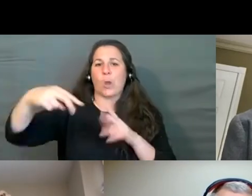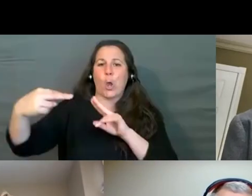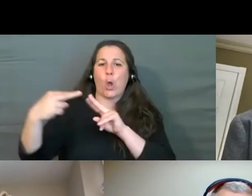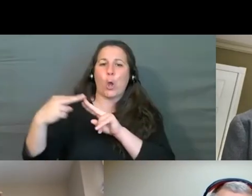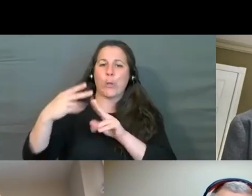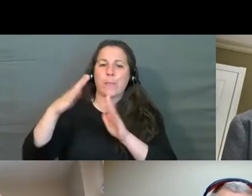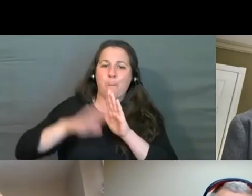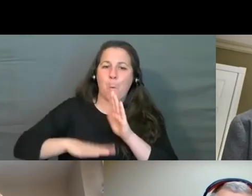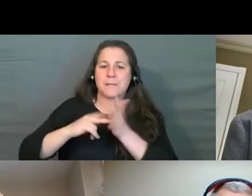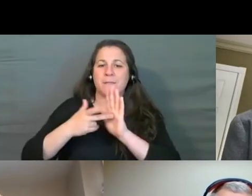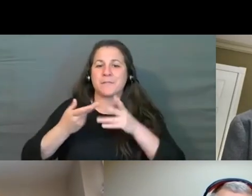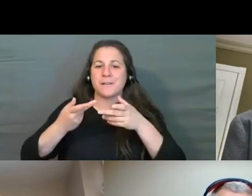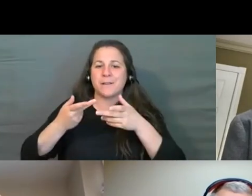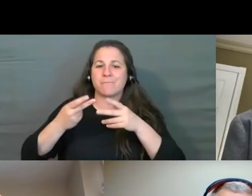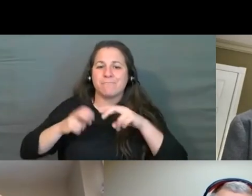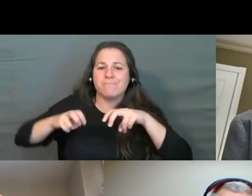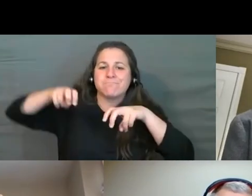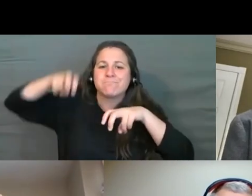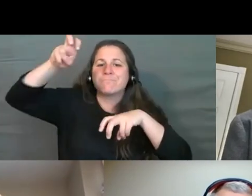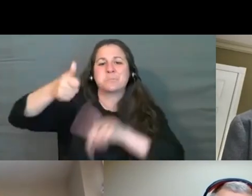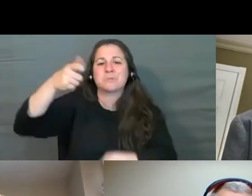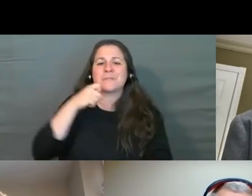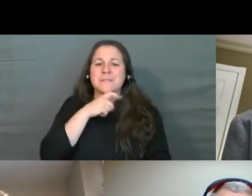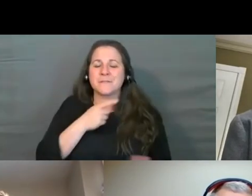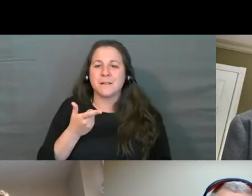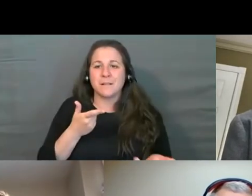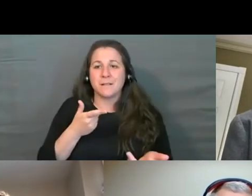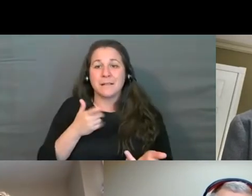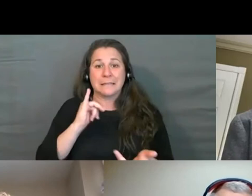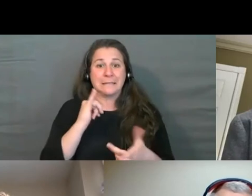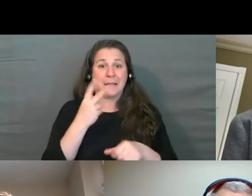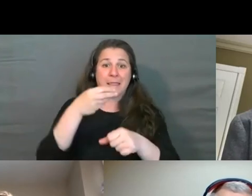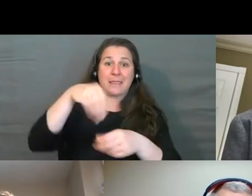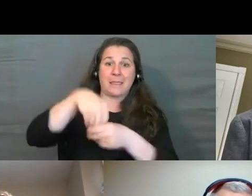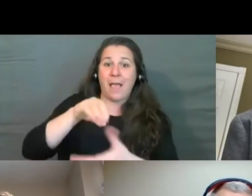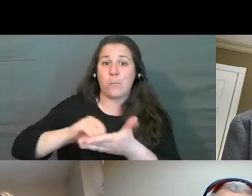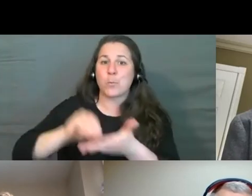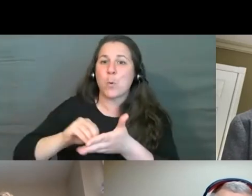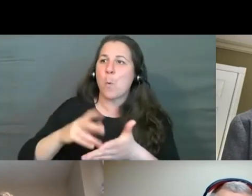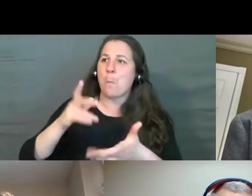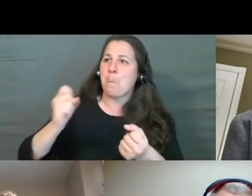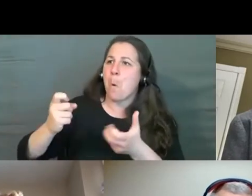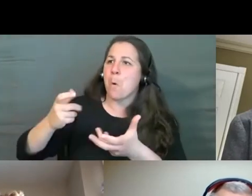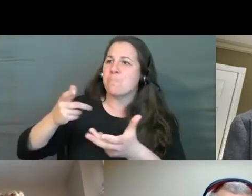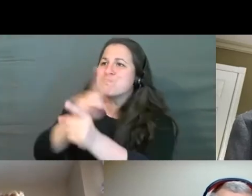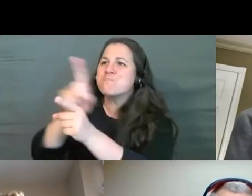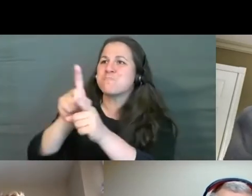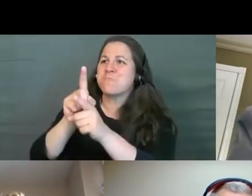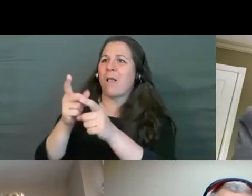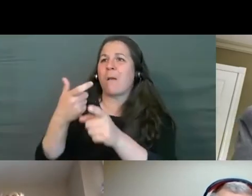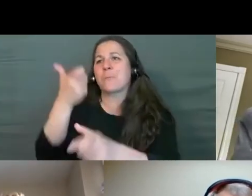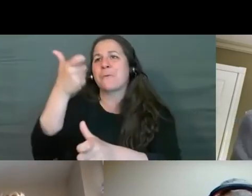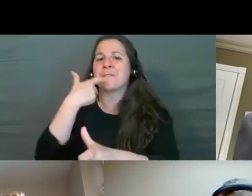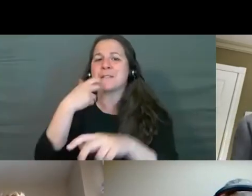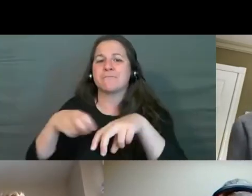cadre du travail. Il y a plusieurs situations où est-ce que tu peux peut-être te mettre en valeur. Puis là, ça sera peut-être pas ça là, en télétravail.